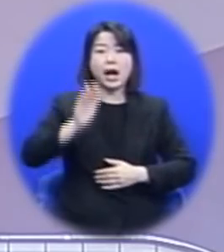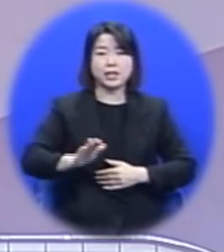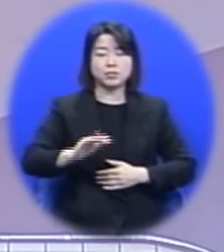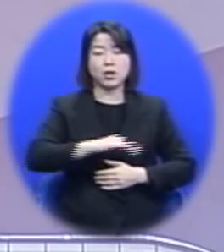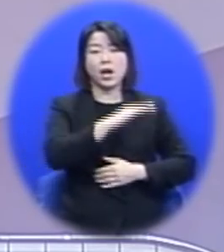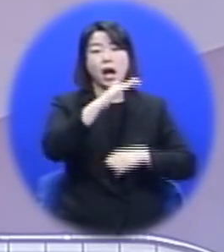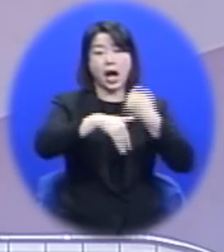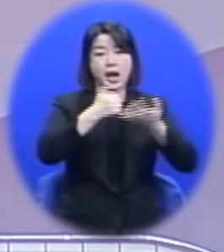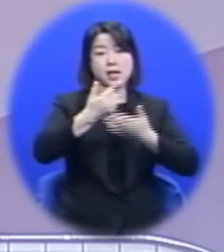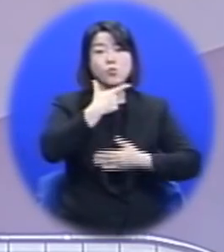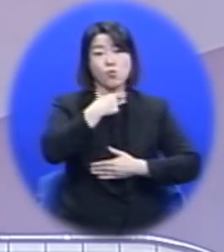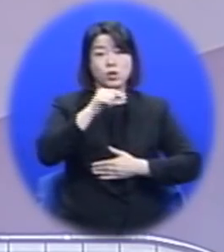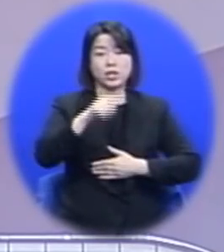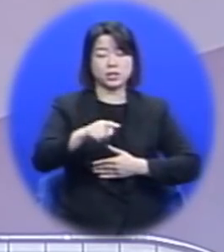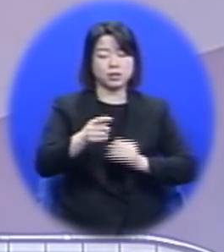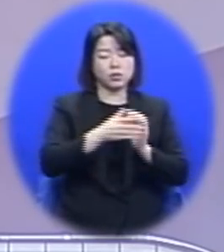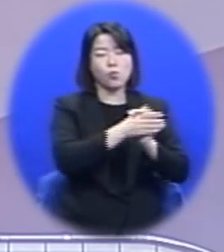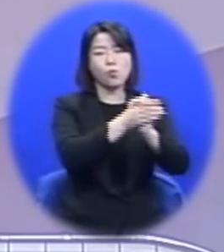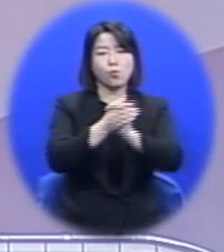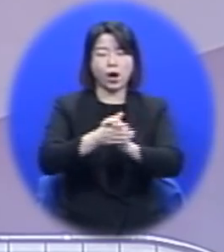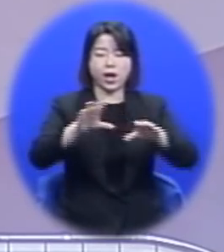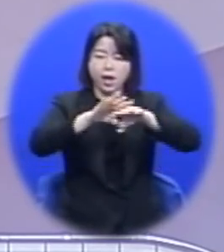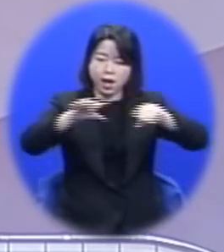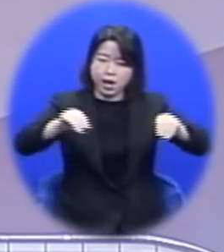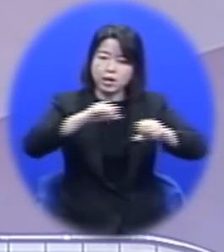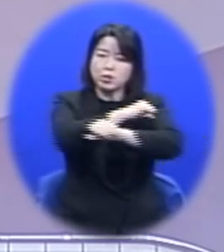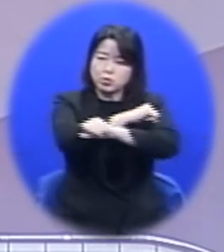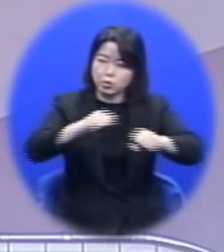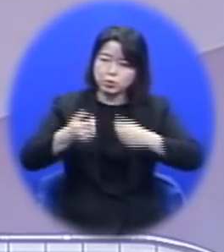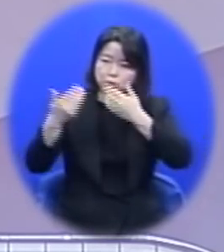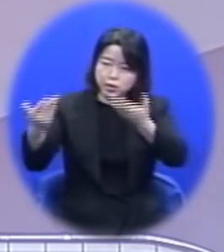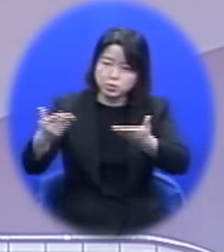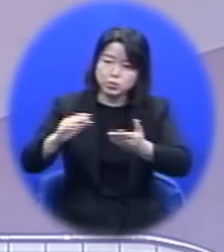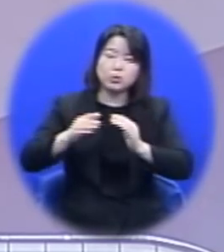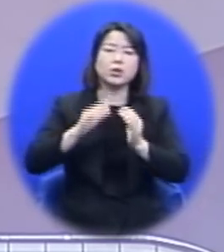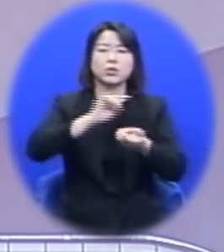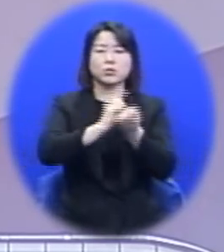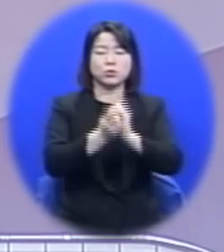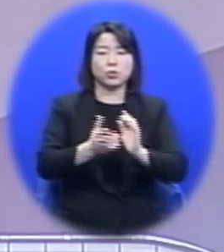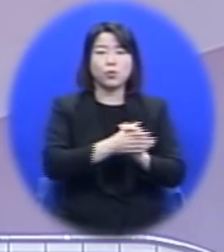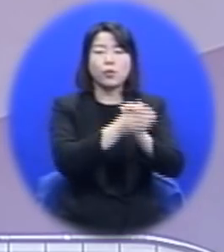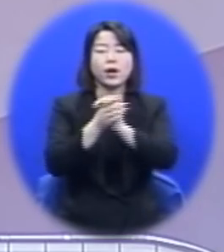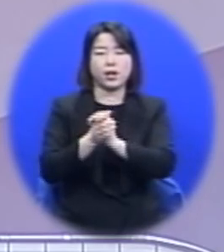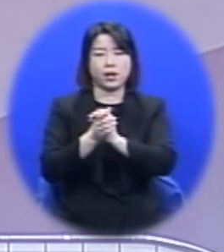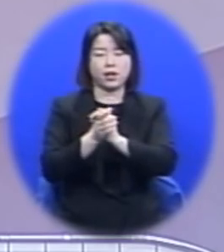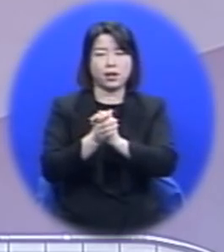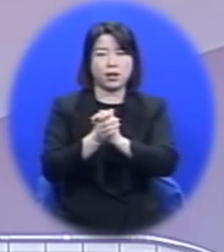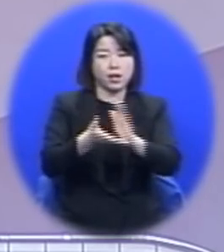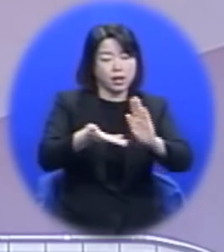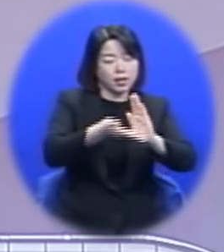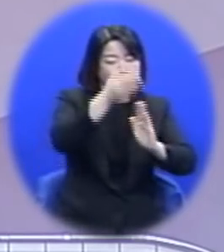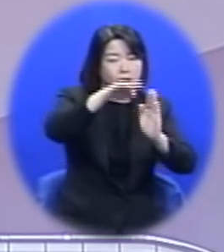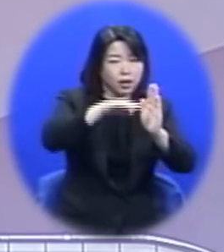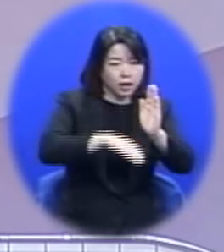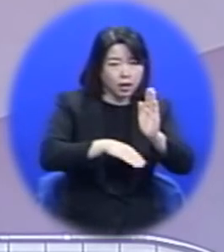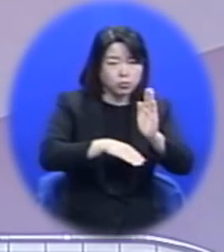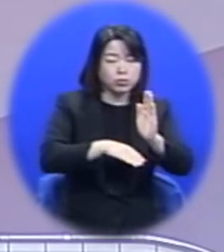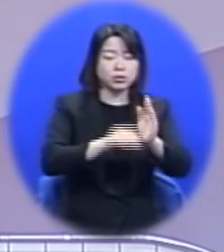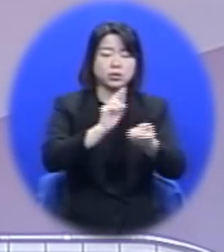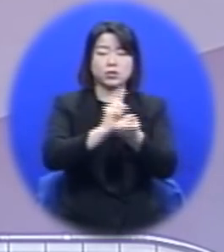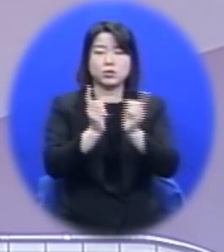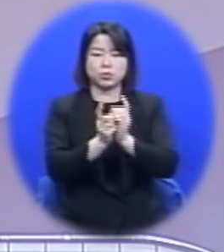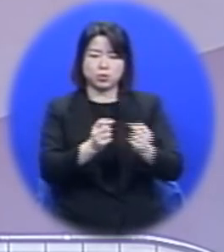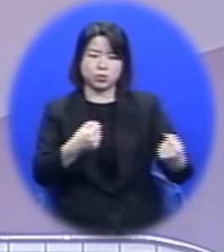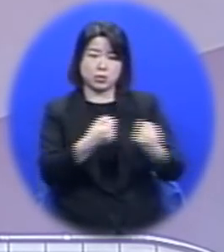화해. 남과 북은 서로 전쟁을 했습니다. 그 상처는 말할 수가